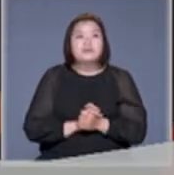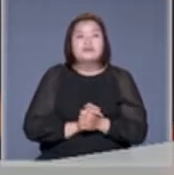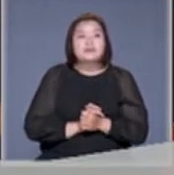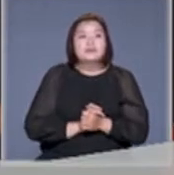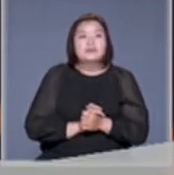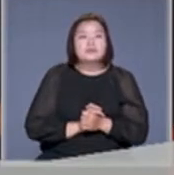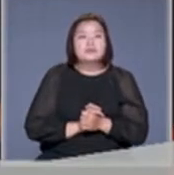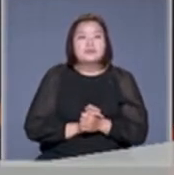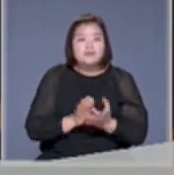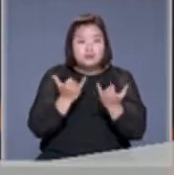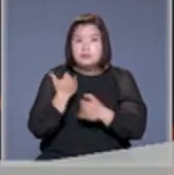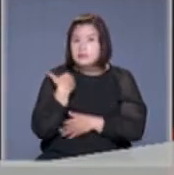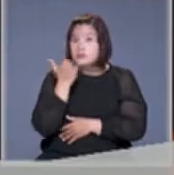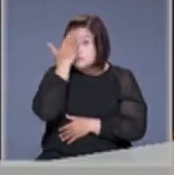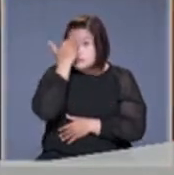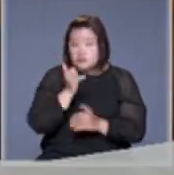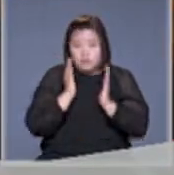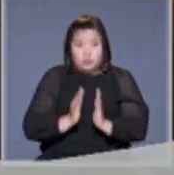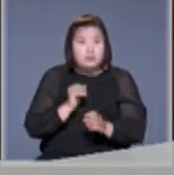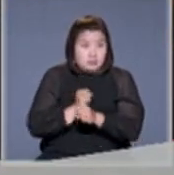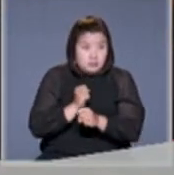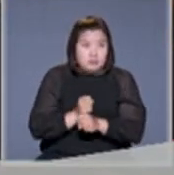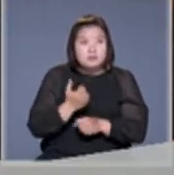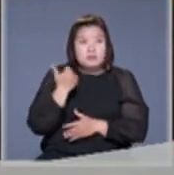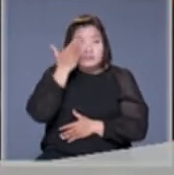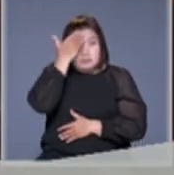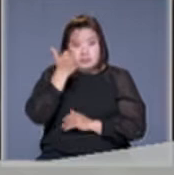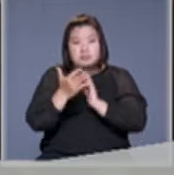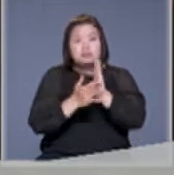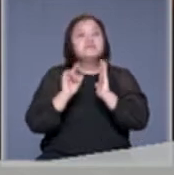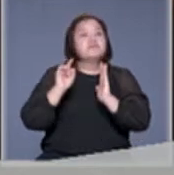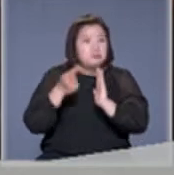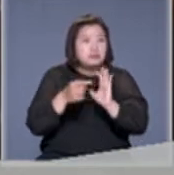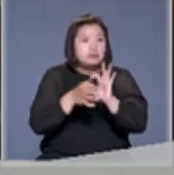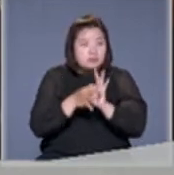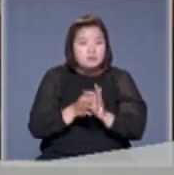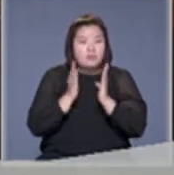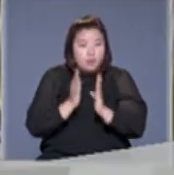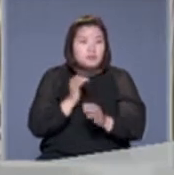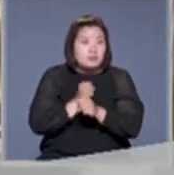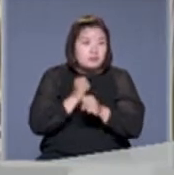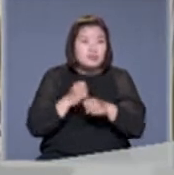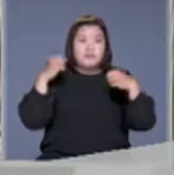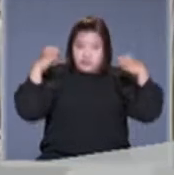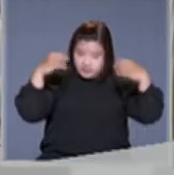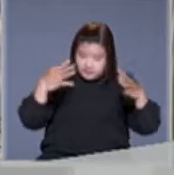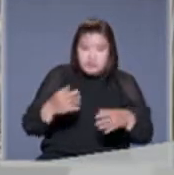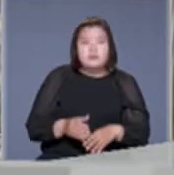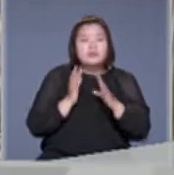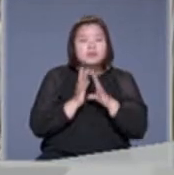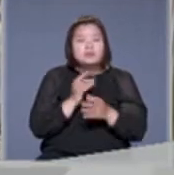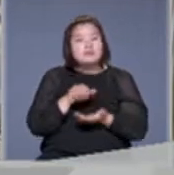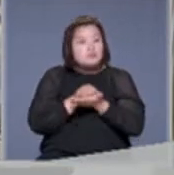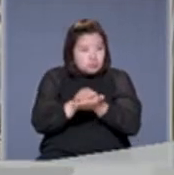งานนี้ยังเปิดพื้นที่ให้พนักงานได้นำนวัตกรรมที่ทันสมัยสำหรับการใช้ของพนักงานกฟน.และผู้ใช้บริการอีกด้ว